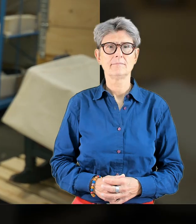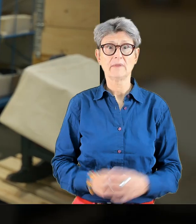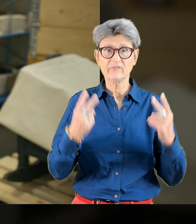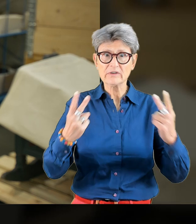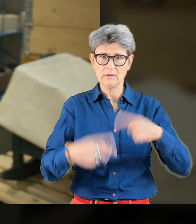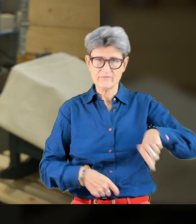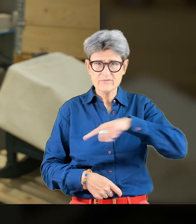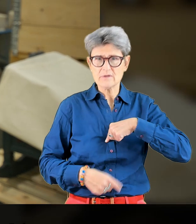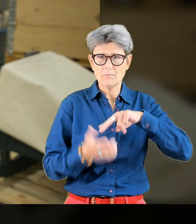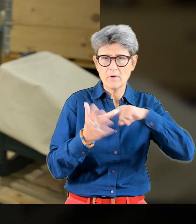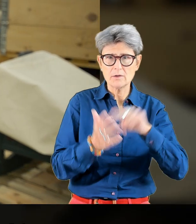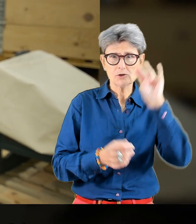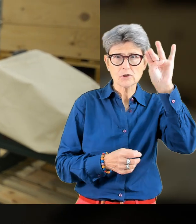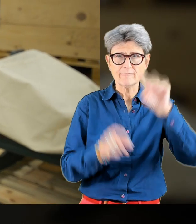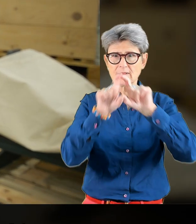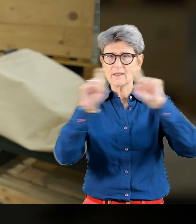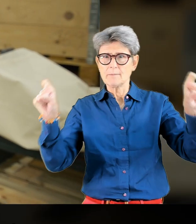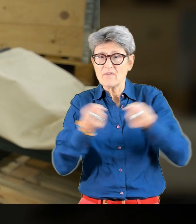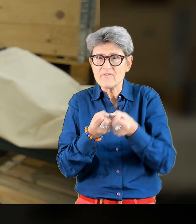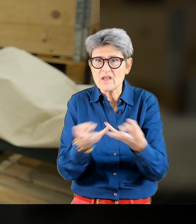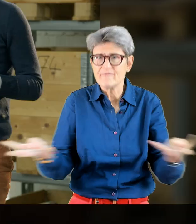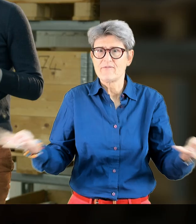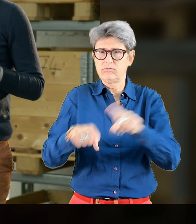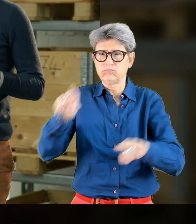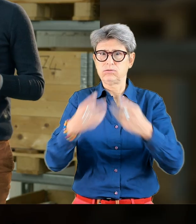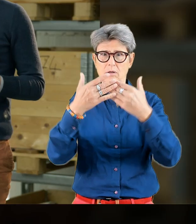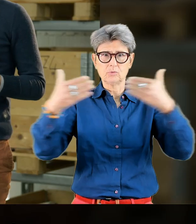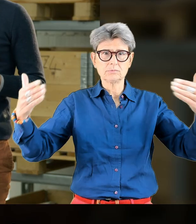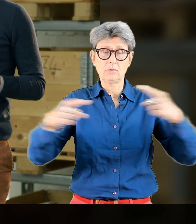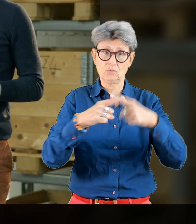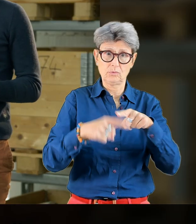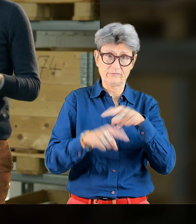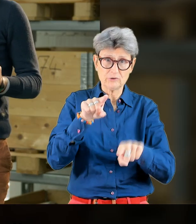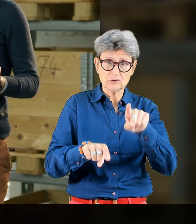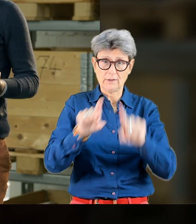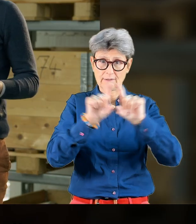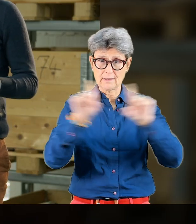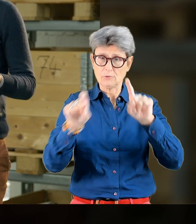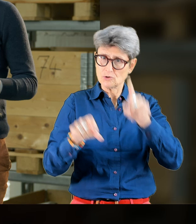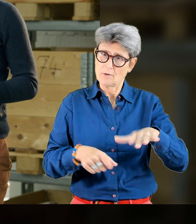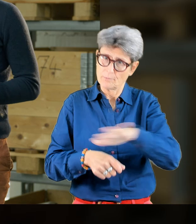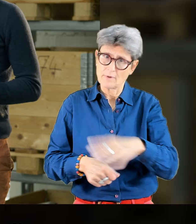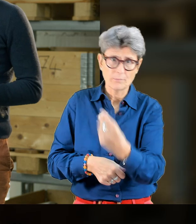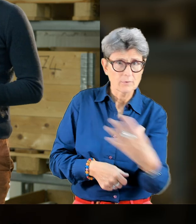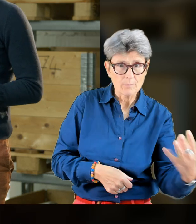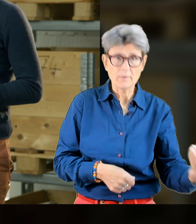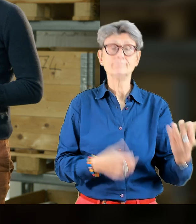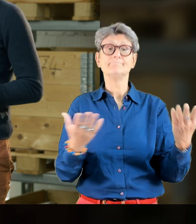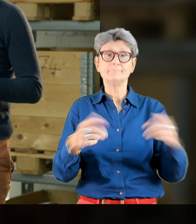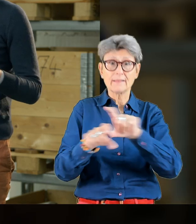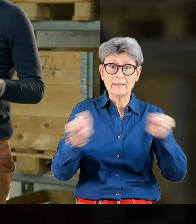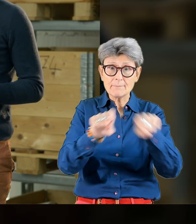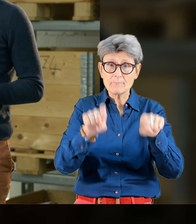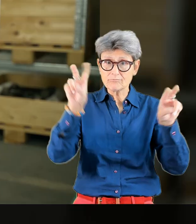Ein wichtiger Aspekt unserer Planung ist, dass wir zukünftig eine Vielfalt von Themen in den Ausstellungen haben und dort diesen